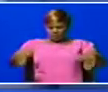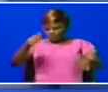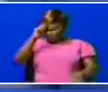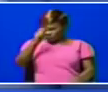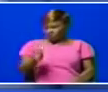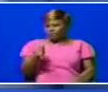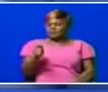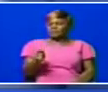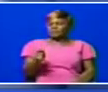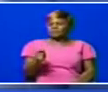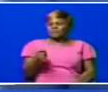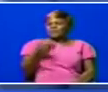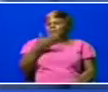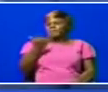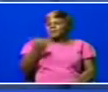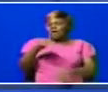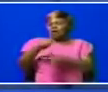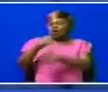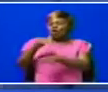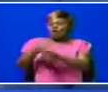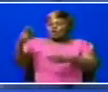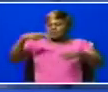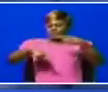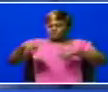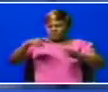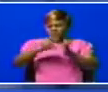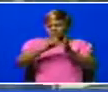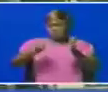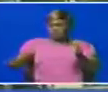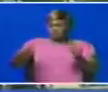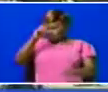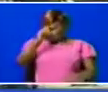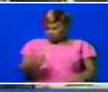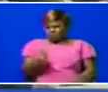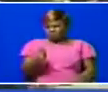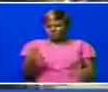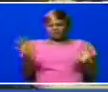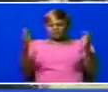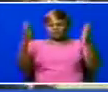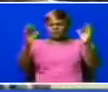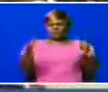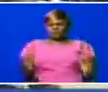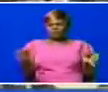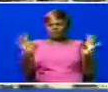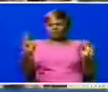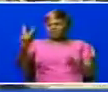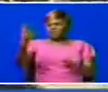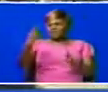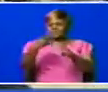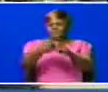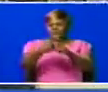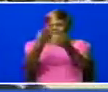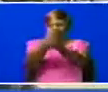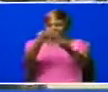judiciary, they should call a referendum and abolish it altogether. Ni hafla itakayozindua rasmi muhula wa pili wa